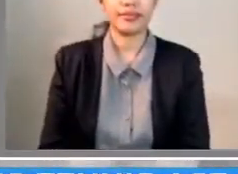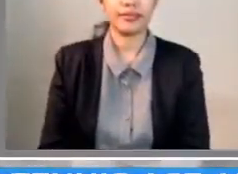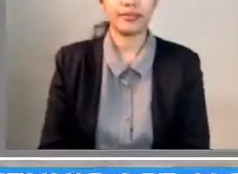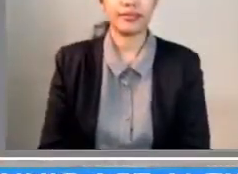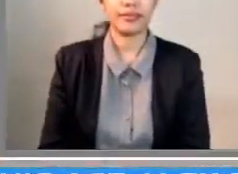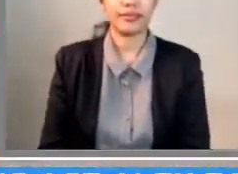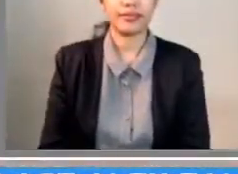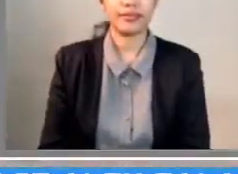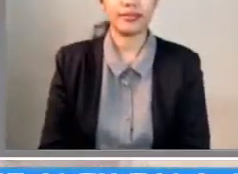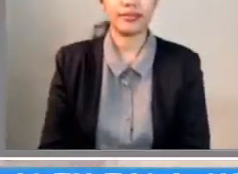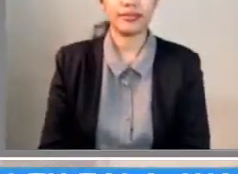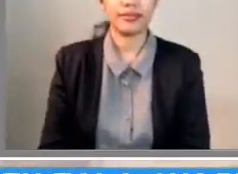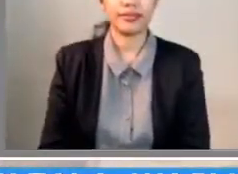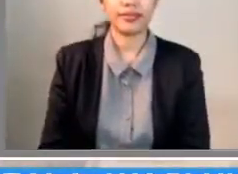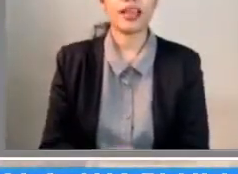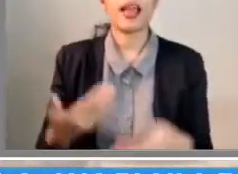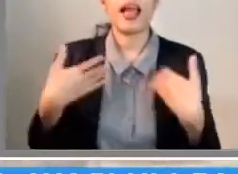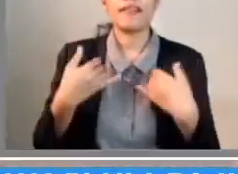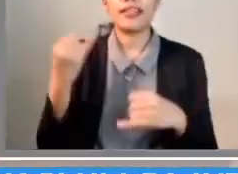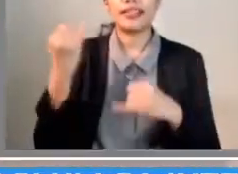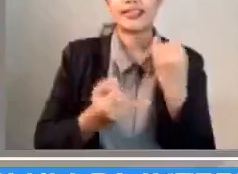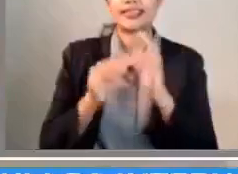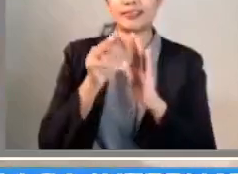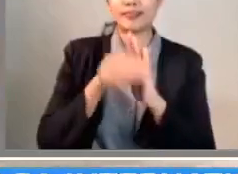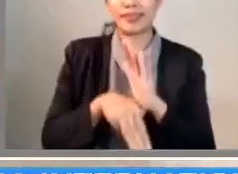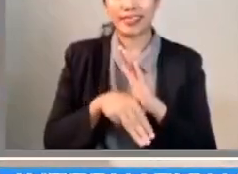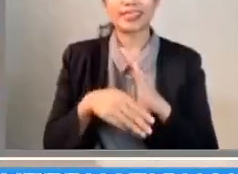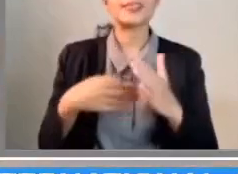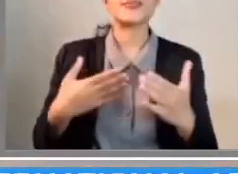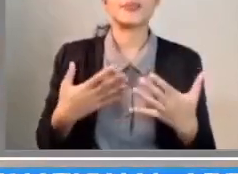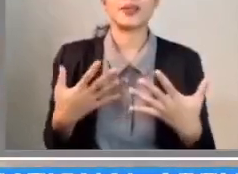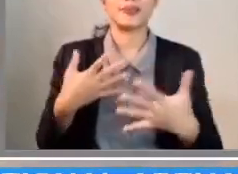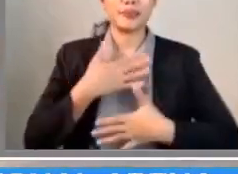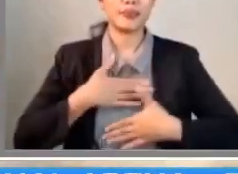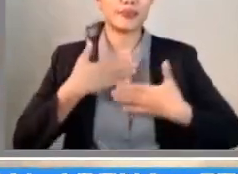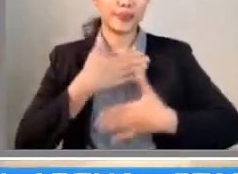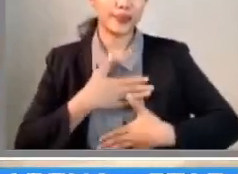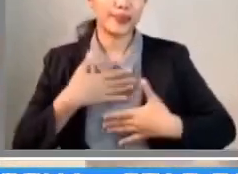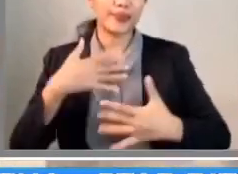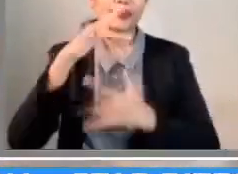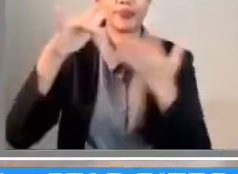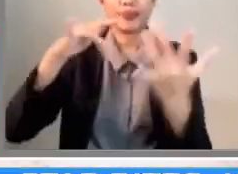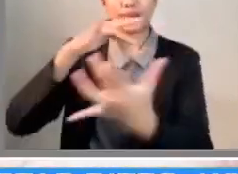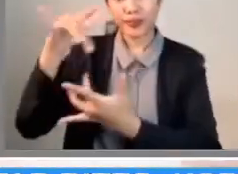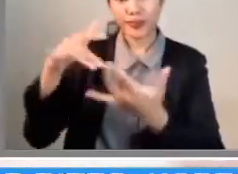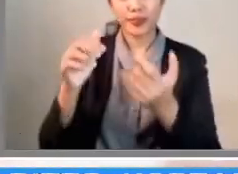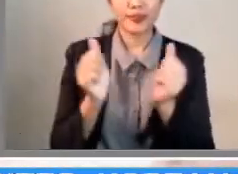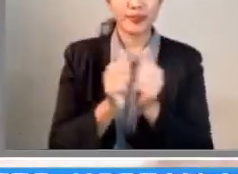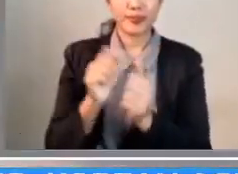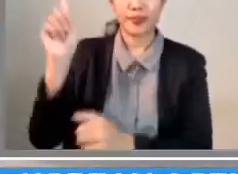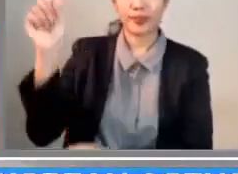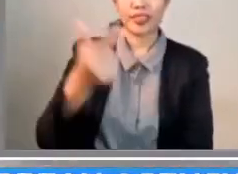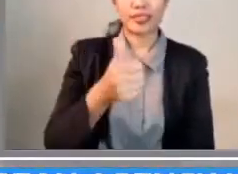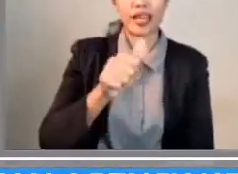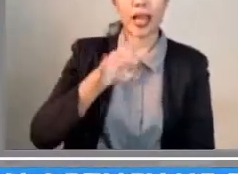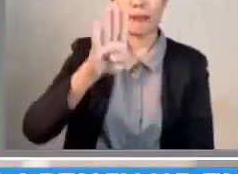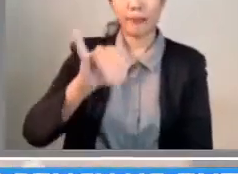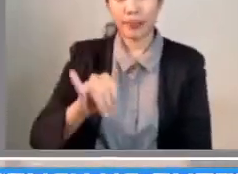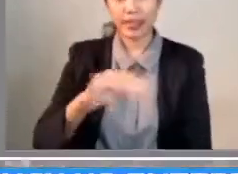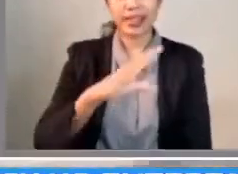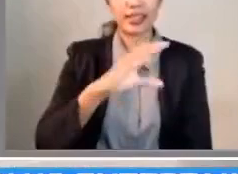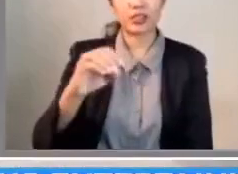May last-minute bonding sina Unbreak My Heart stars Gabi Garcia at Jody Santa Maria sa Milan, Italy. Kwento ni